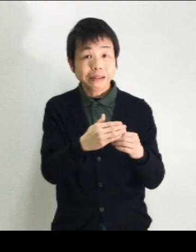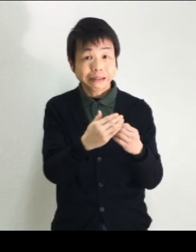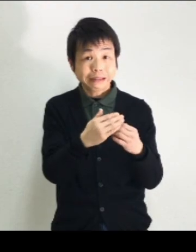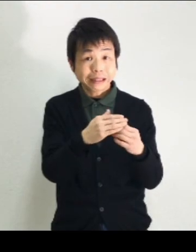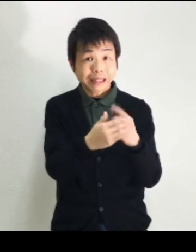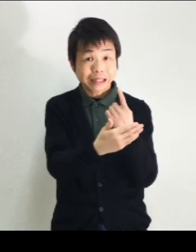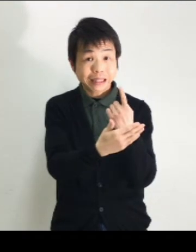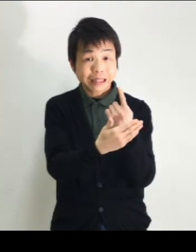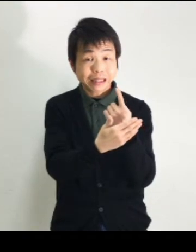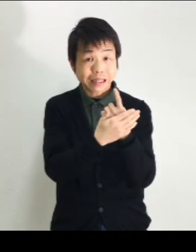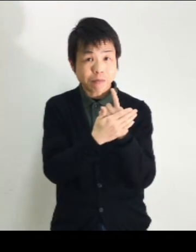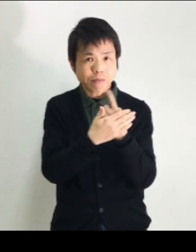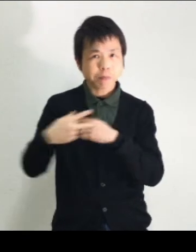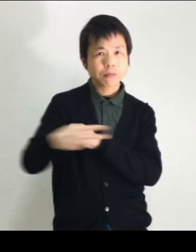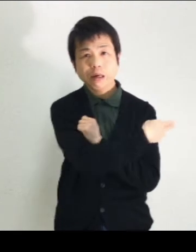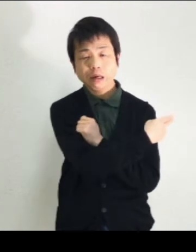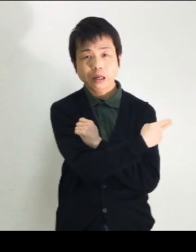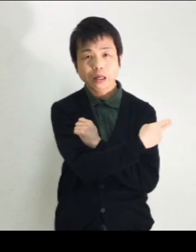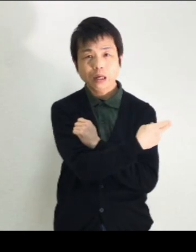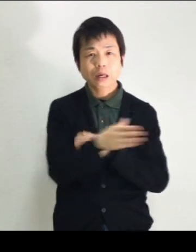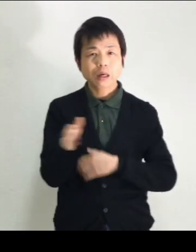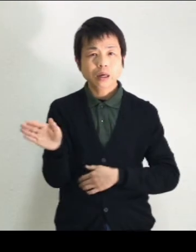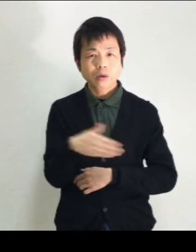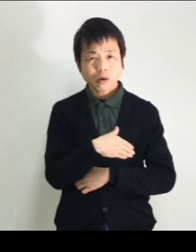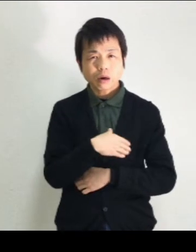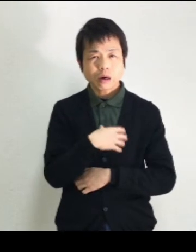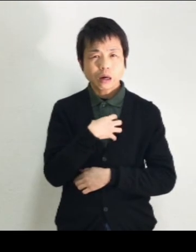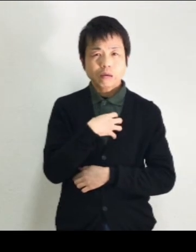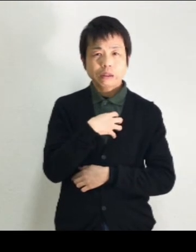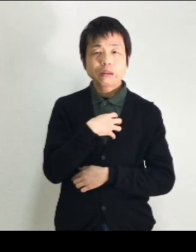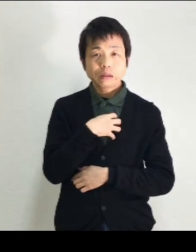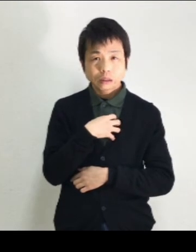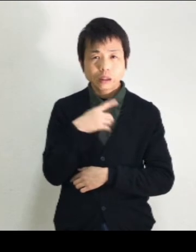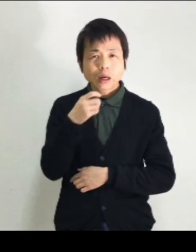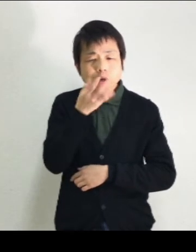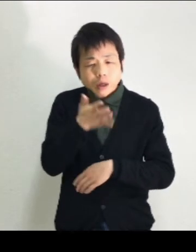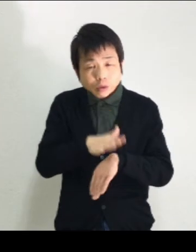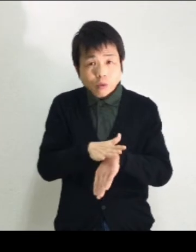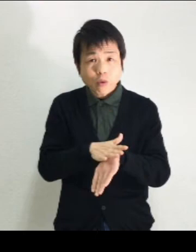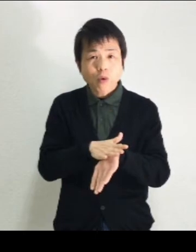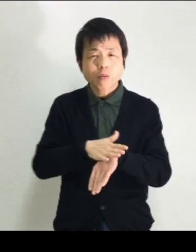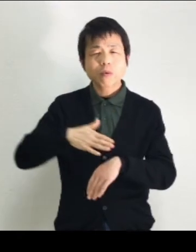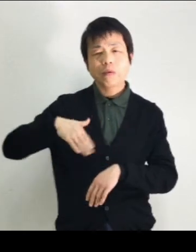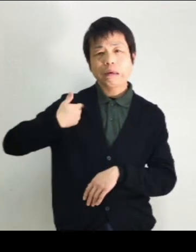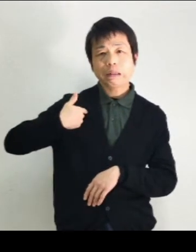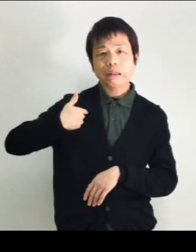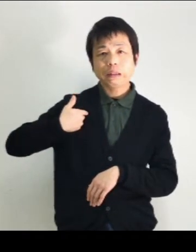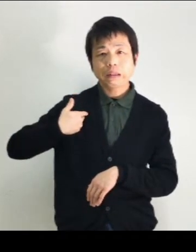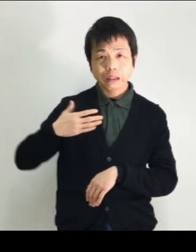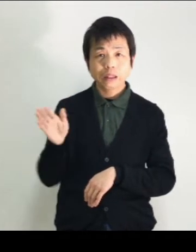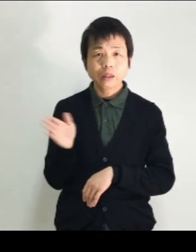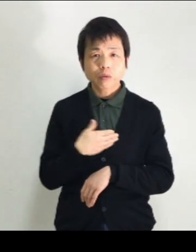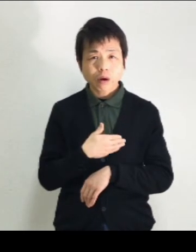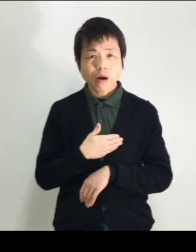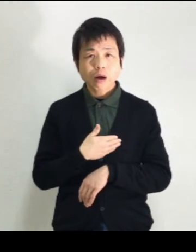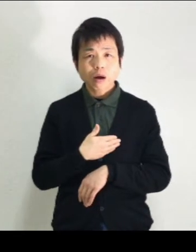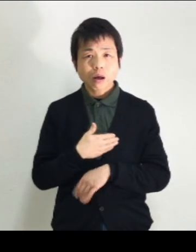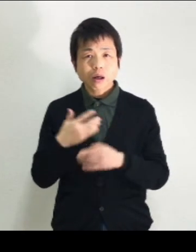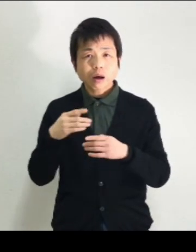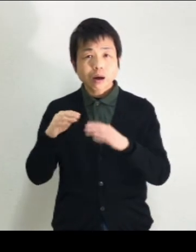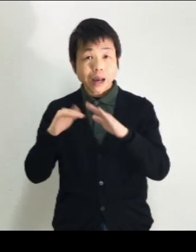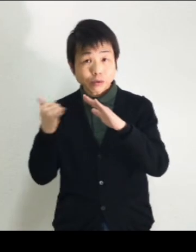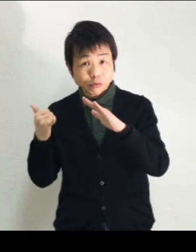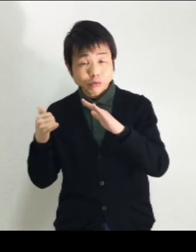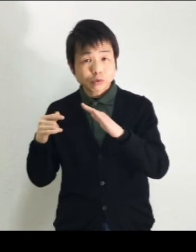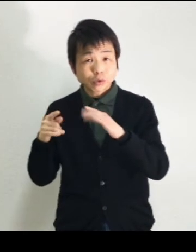まうんではないかとか、まあもしくは、どうやったらカミングアウトしたらいいのかもわからないとか、まあ家族と住